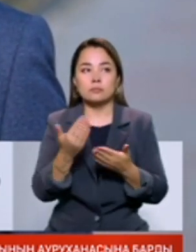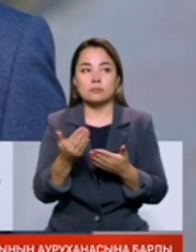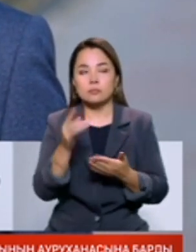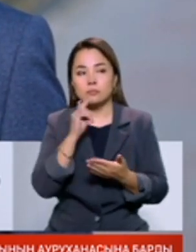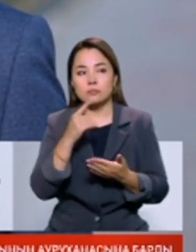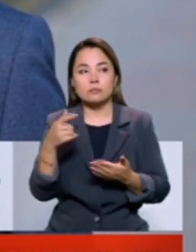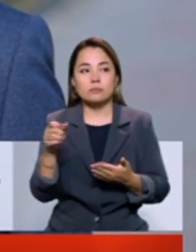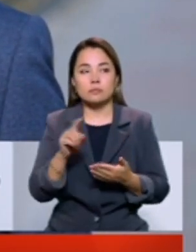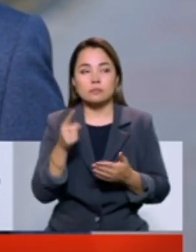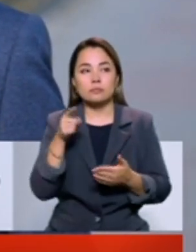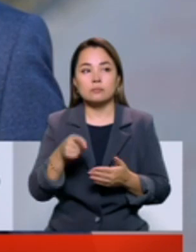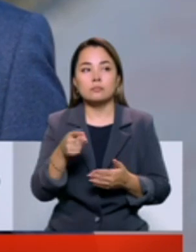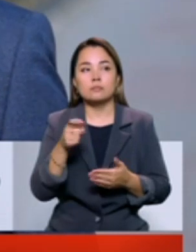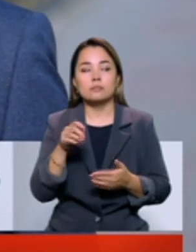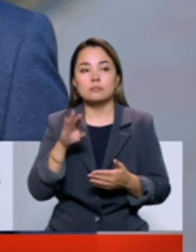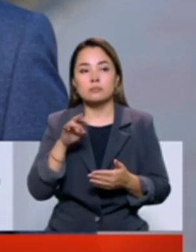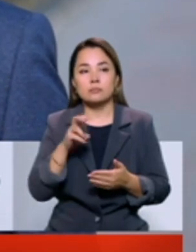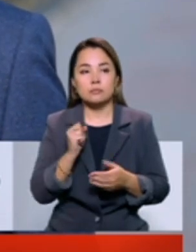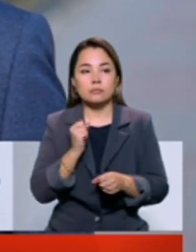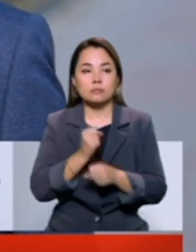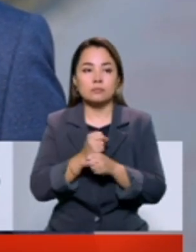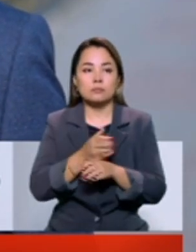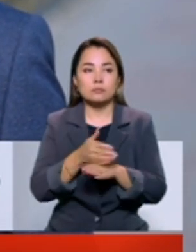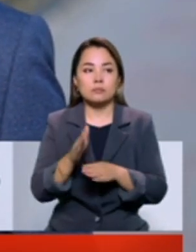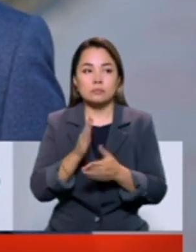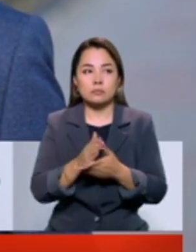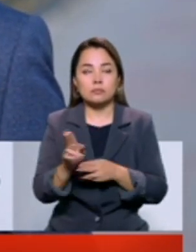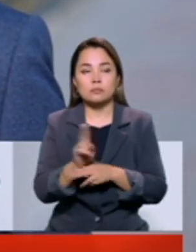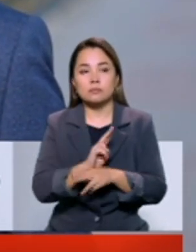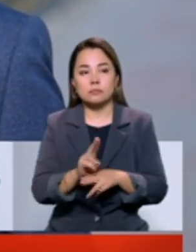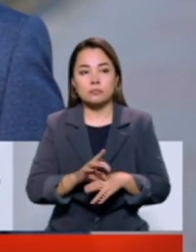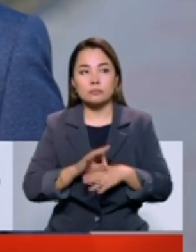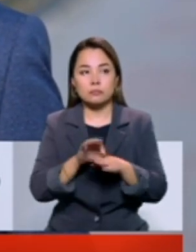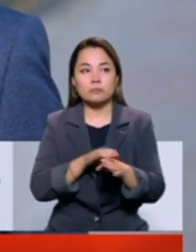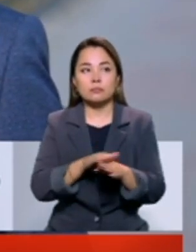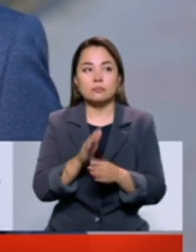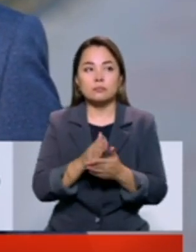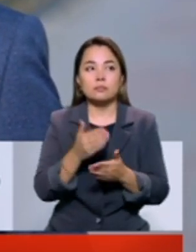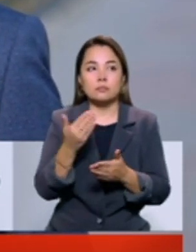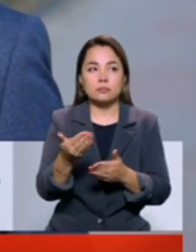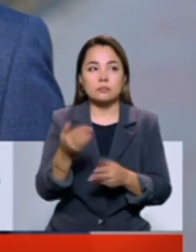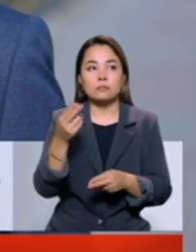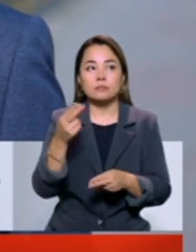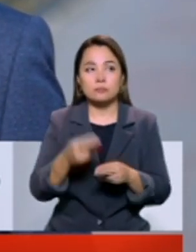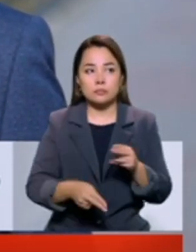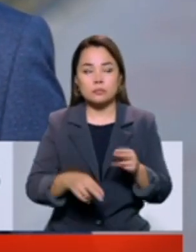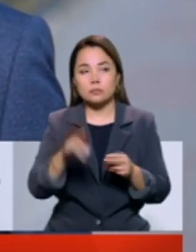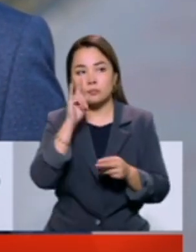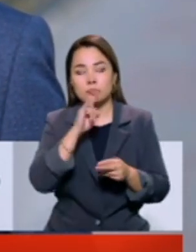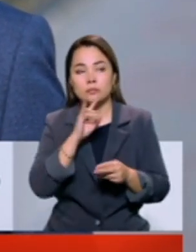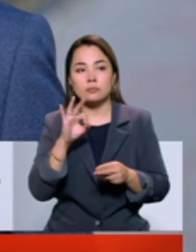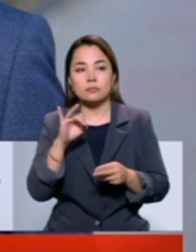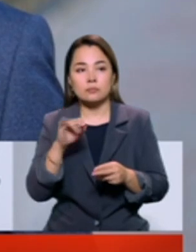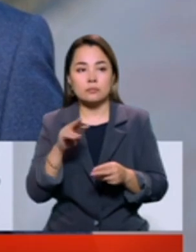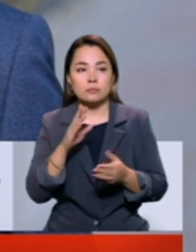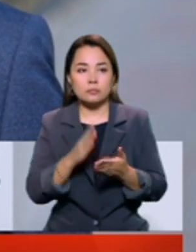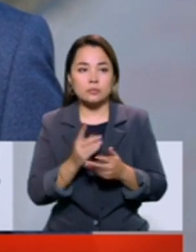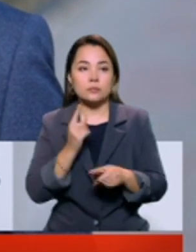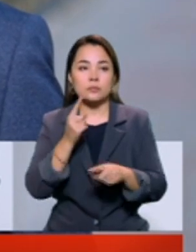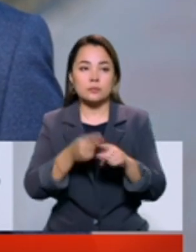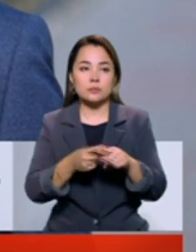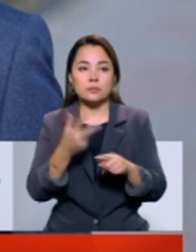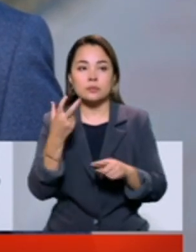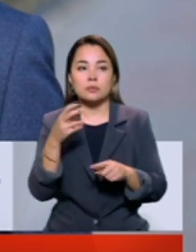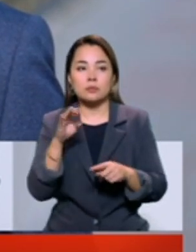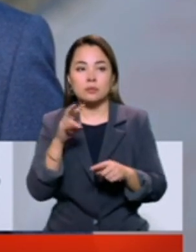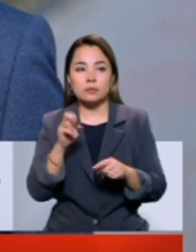газдан 1100 тонна бөлінеді. Сосын ремонт біткеннен кейін Қазақойыл қосымша тағы 300